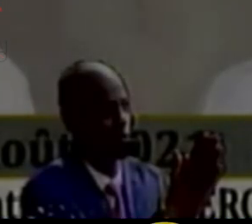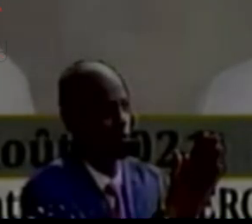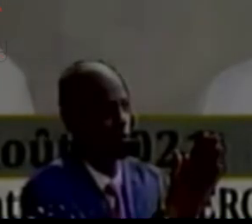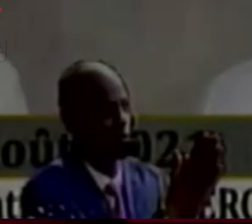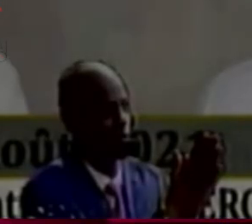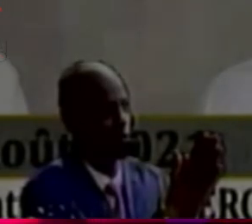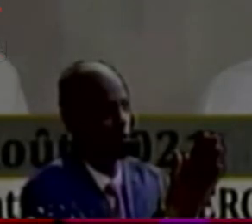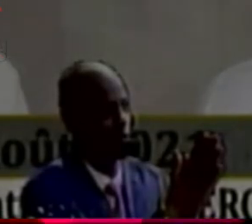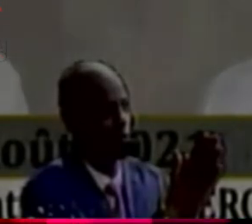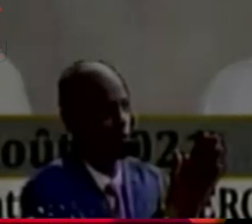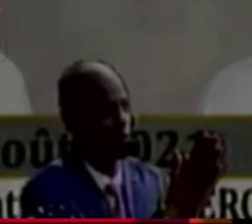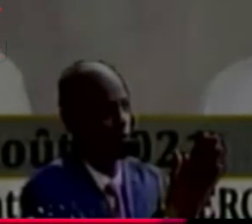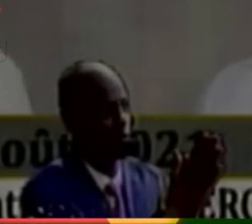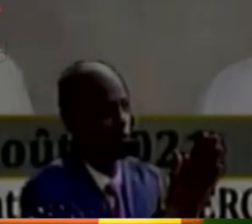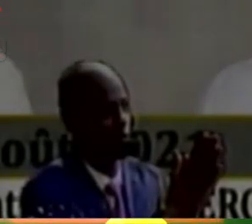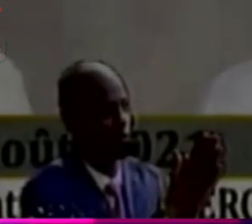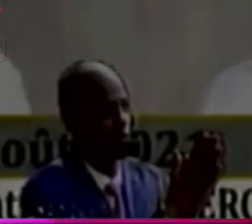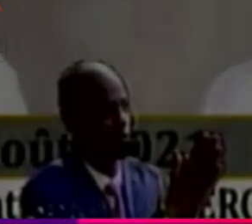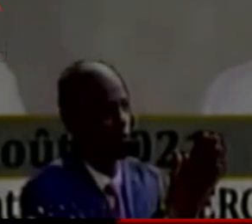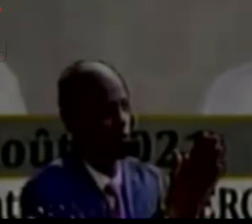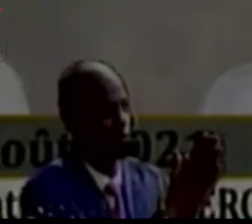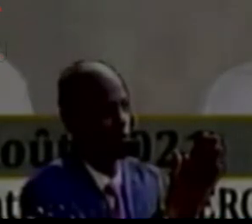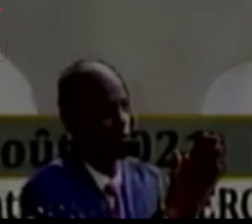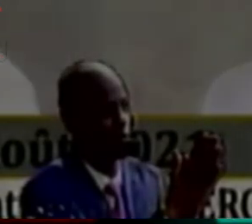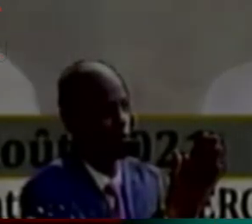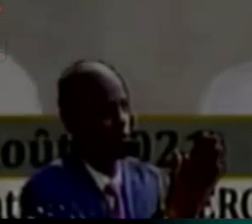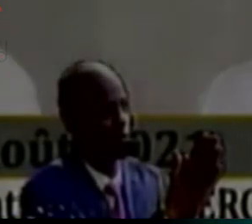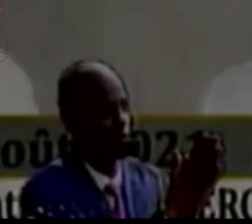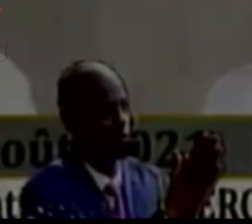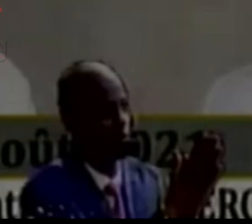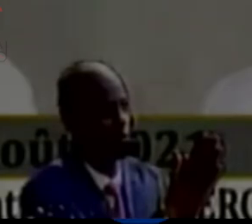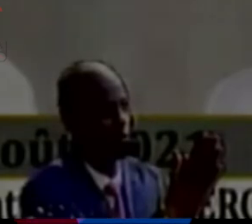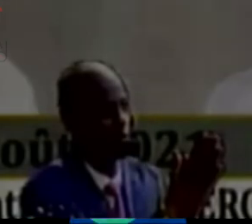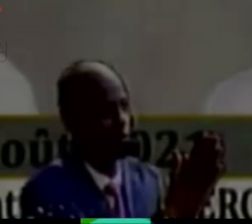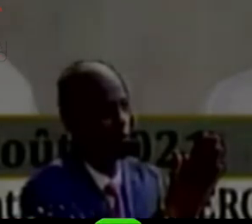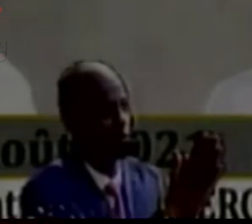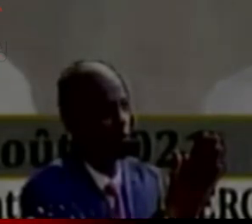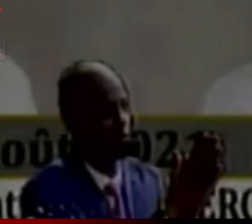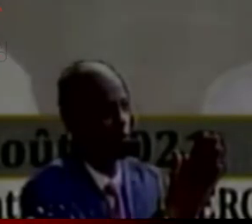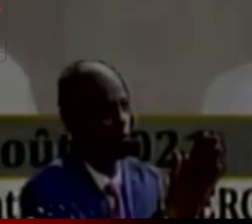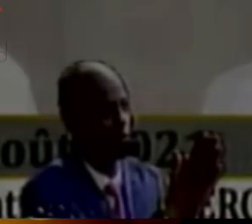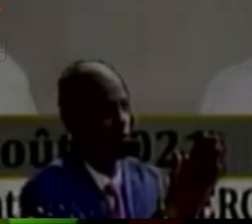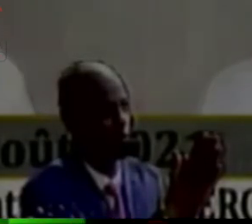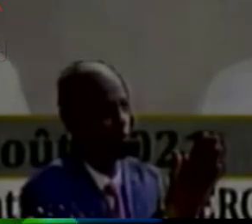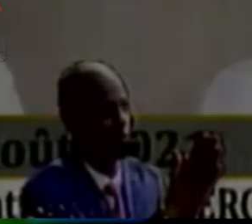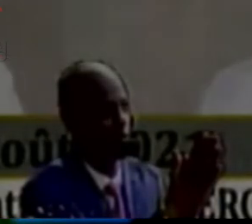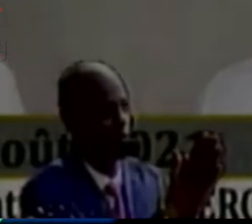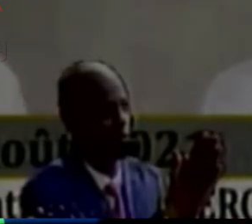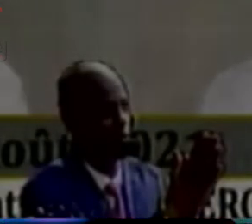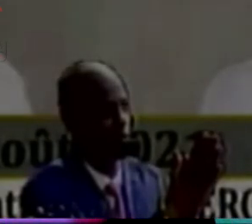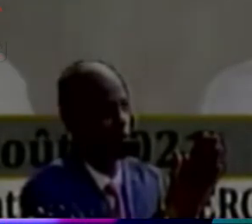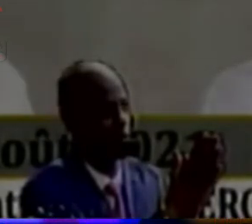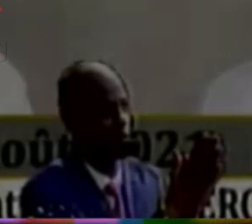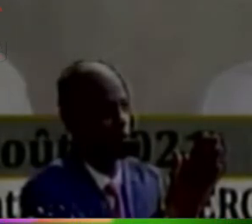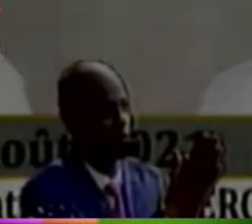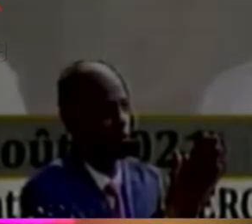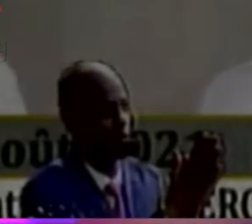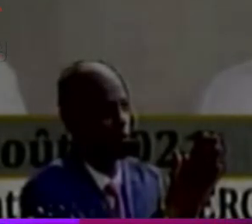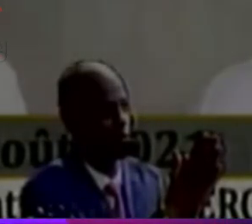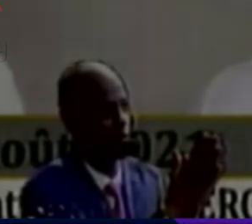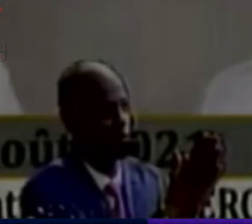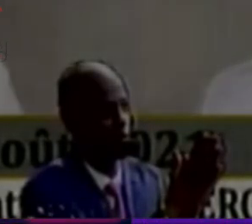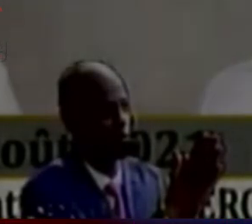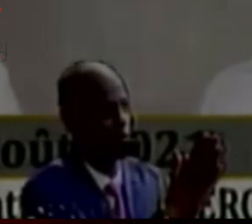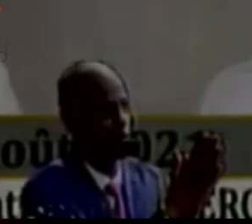connaisse et l'autre entreprise capable de partager ça que nous avons. Qui c'est Bureau de Série qui est dans 10 jours. Donc, les que nous capable de passer, c'est lundi,